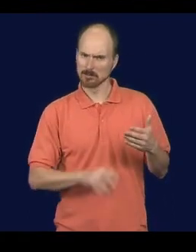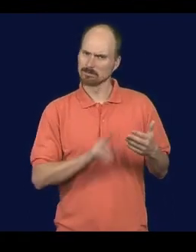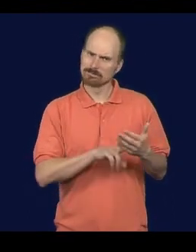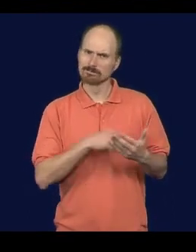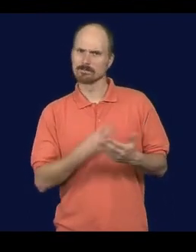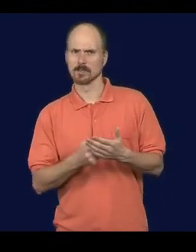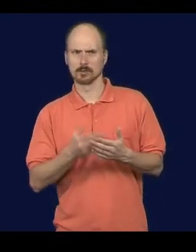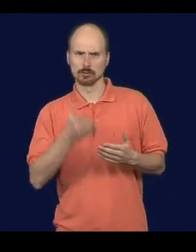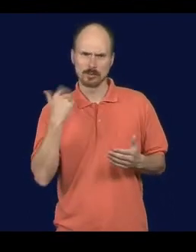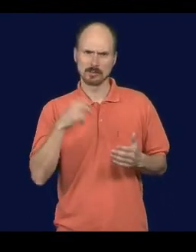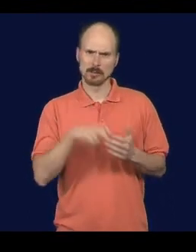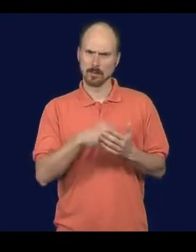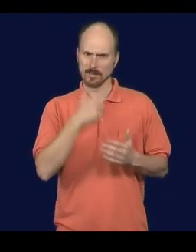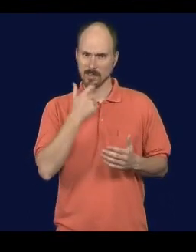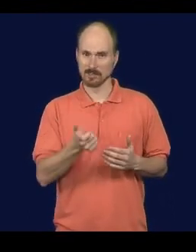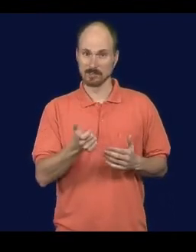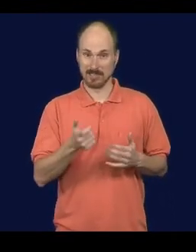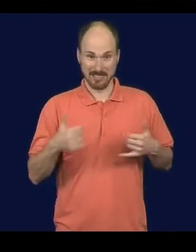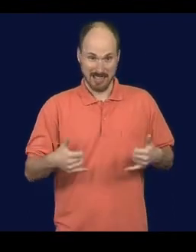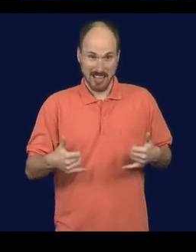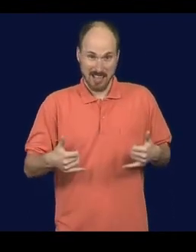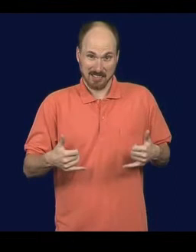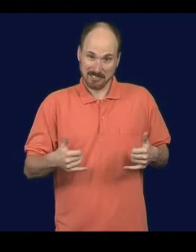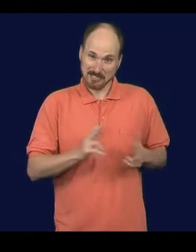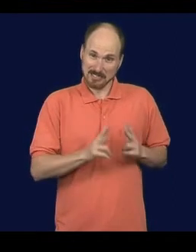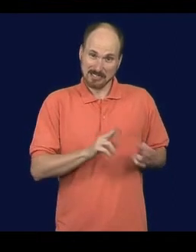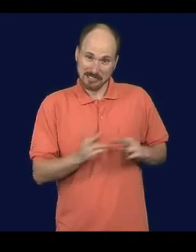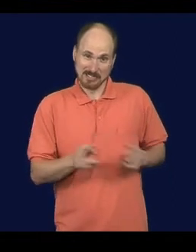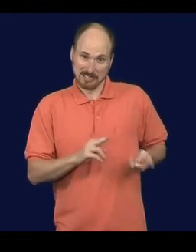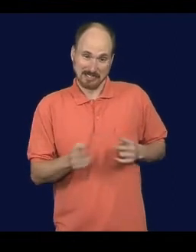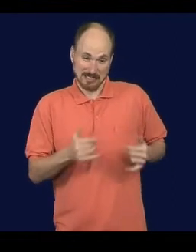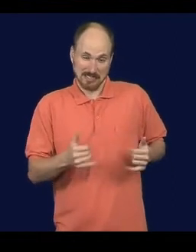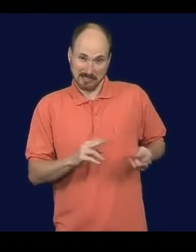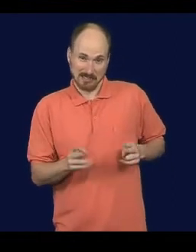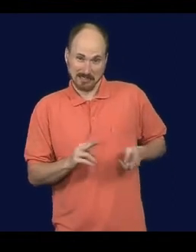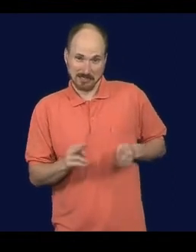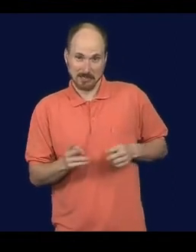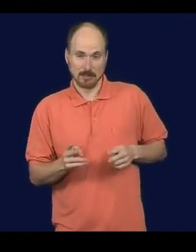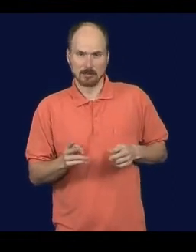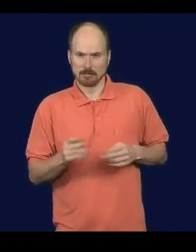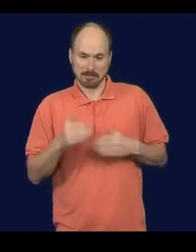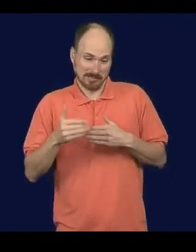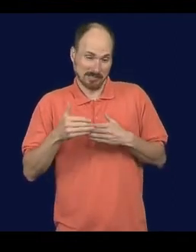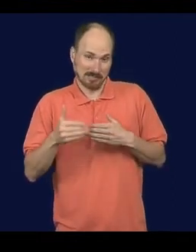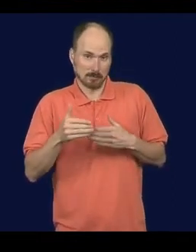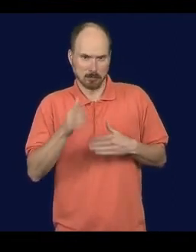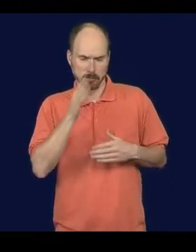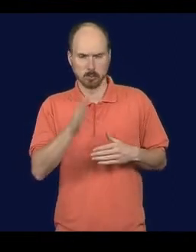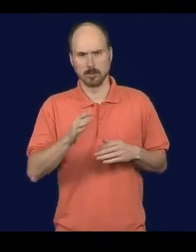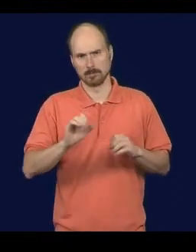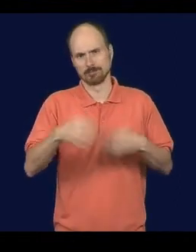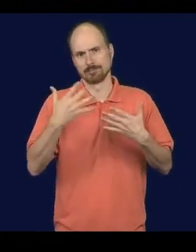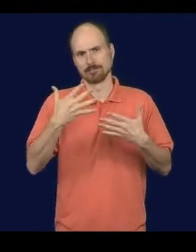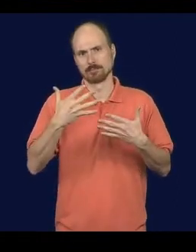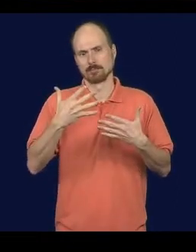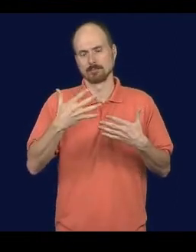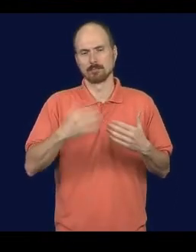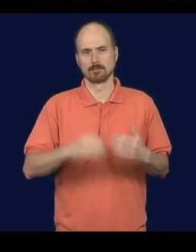předělat Antely do iOS, protože neovládám ten programovací jazyk, ve kterém se to tvoří. A